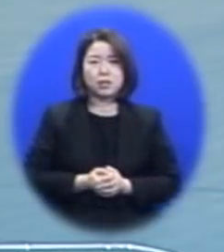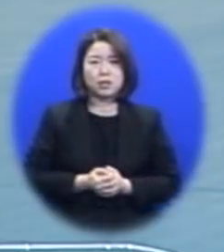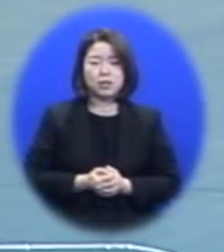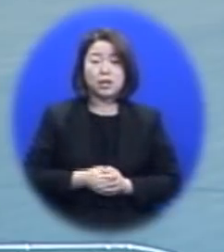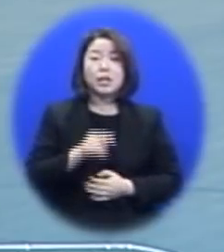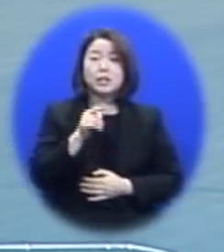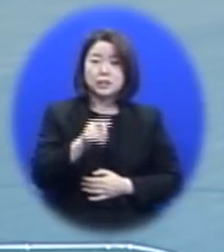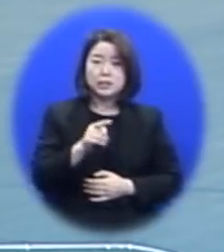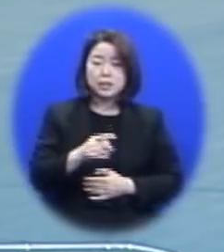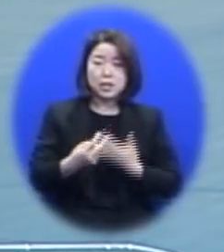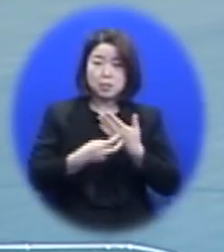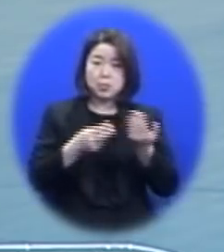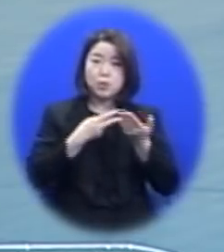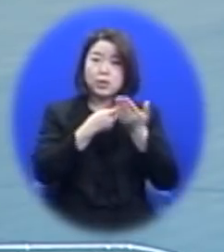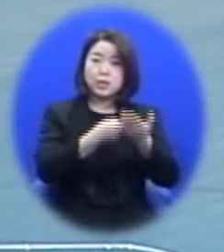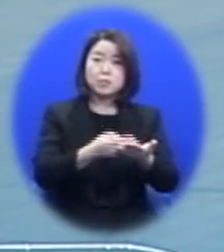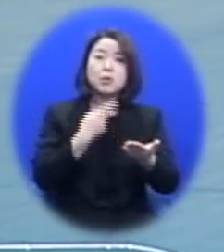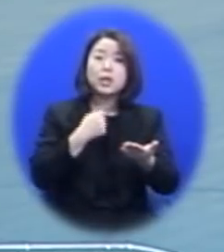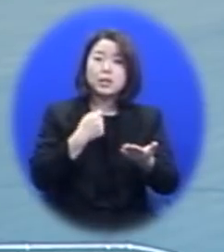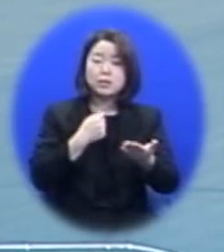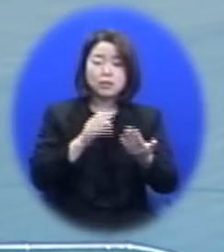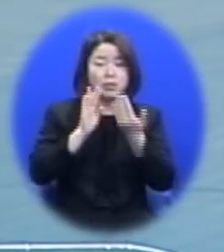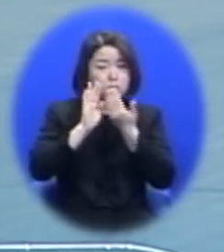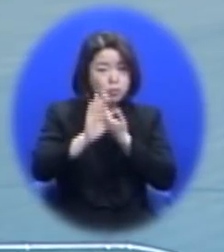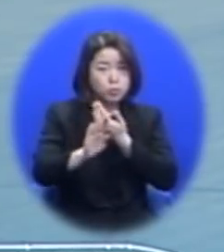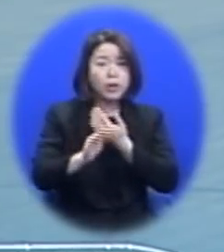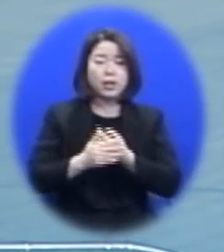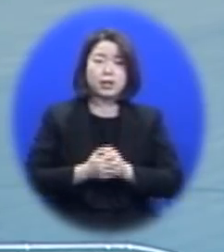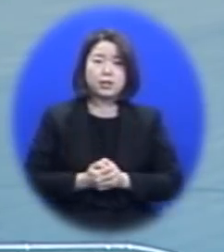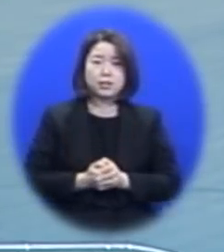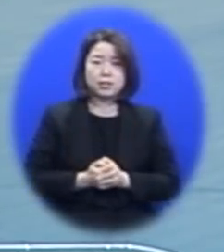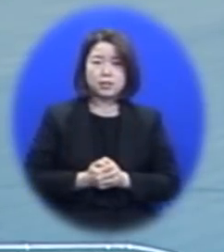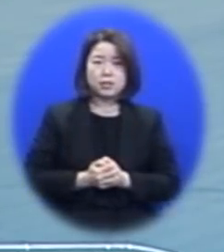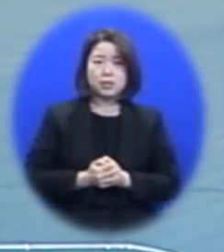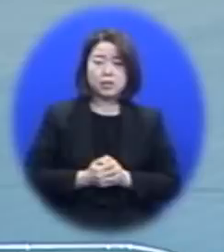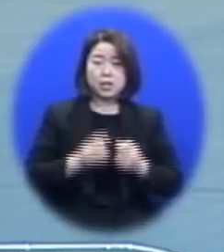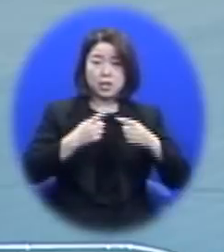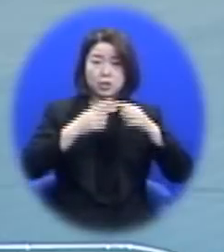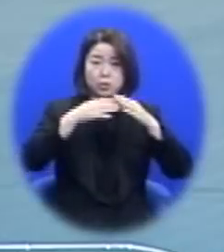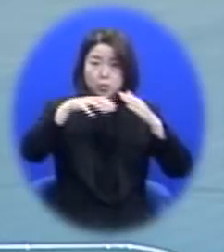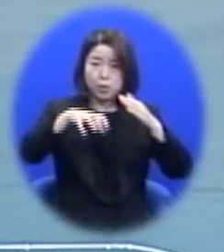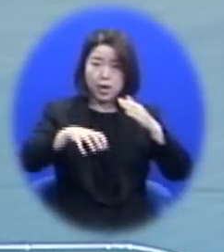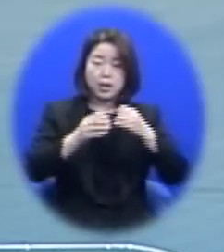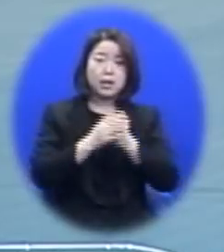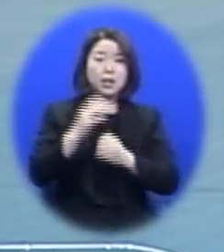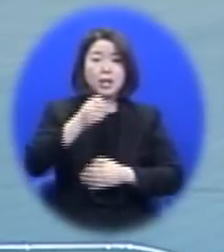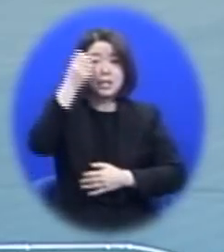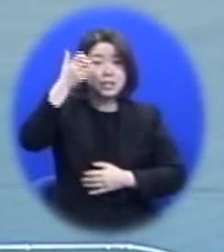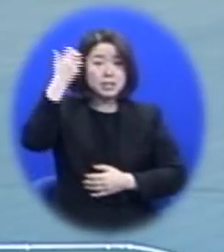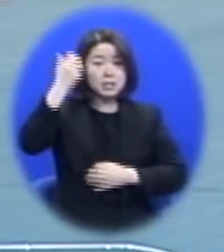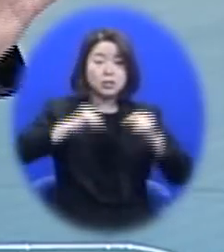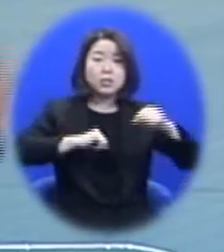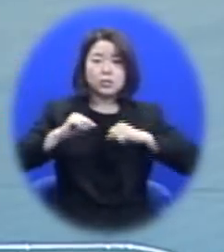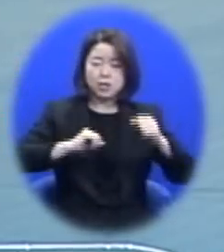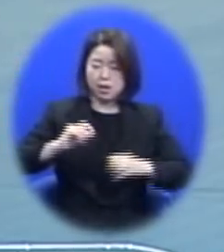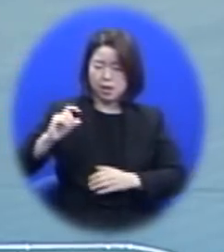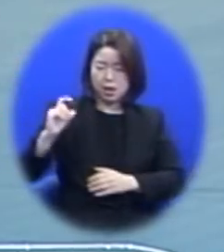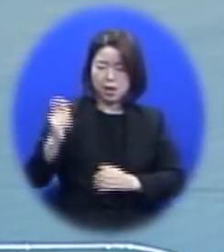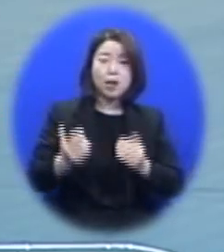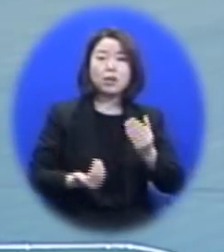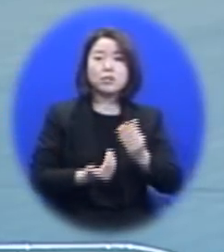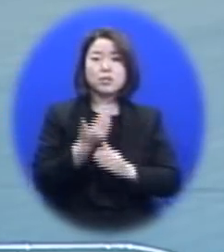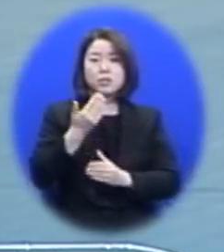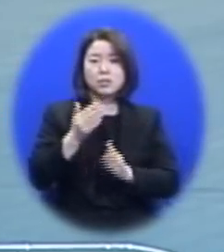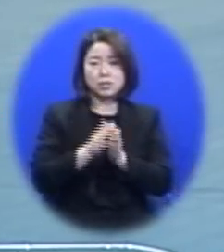그때 병원에 입원했던 그때 이후에 교회 안에 성령의 역사가 강하게 일어나기